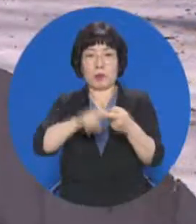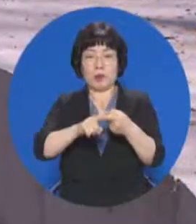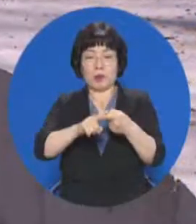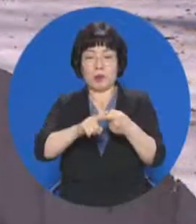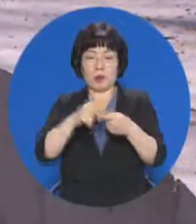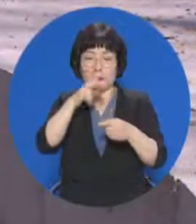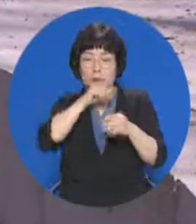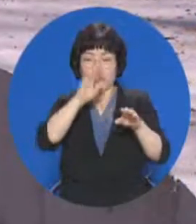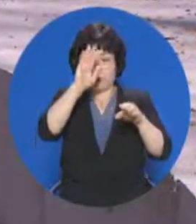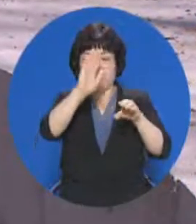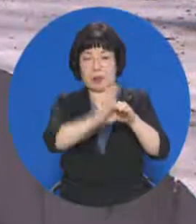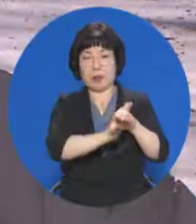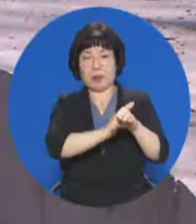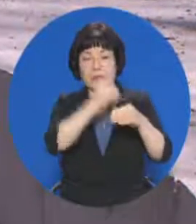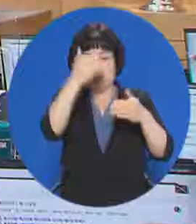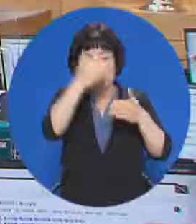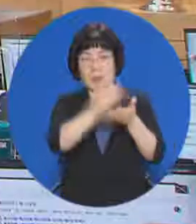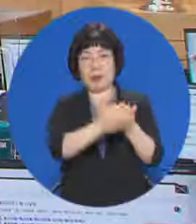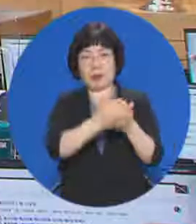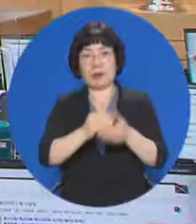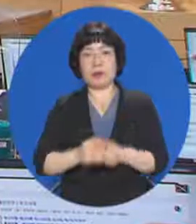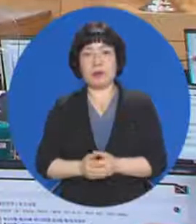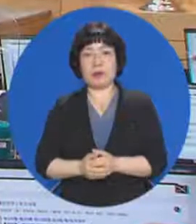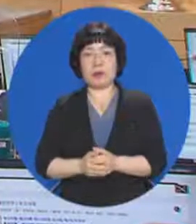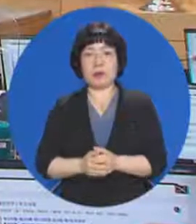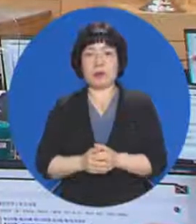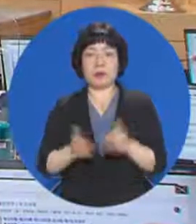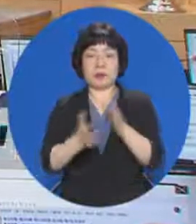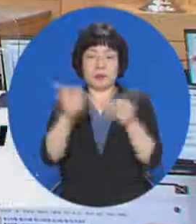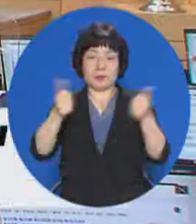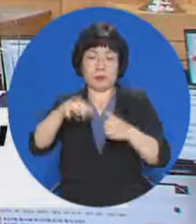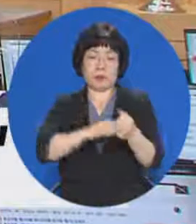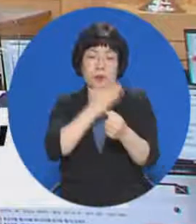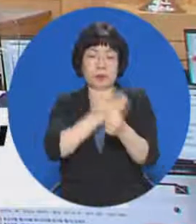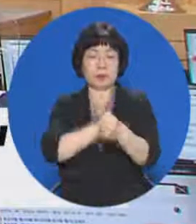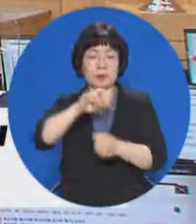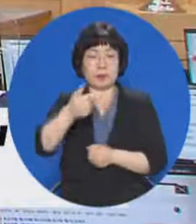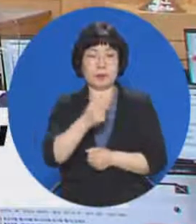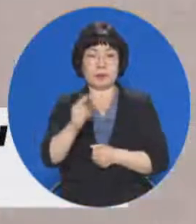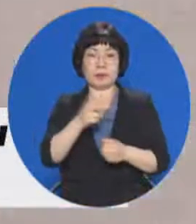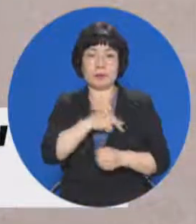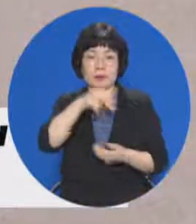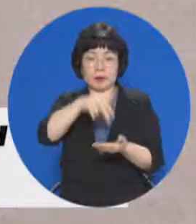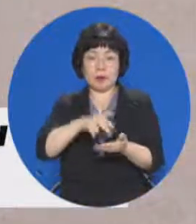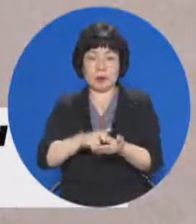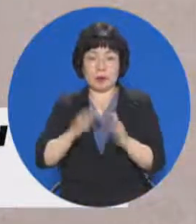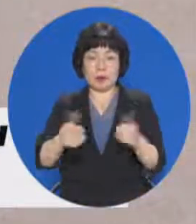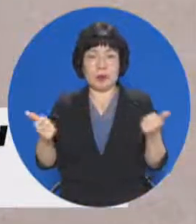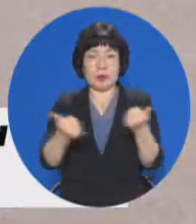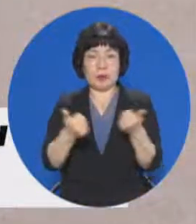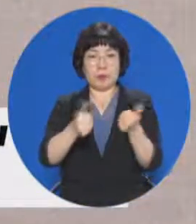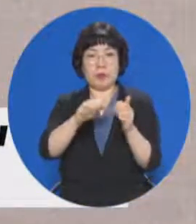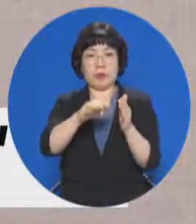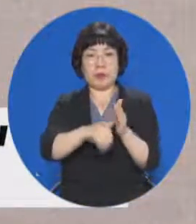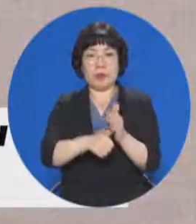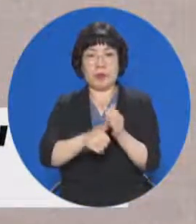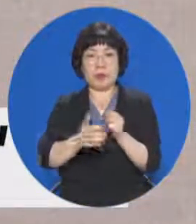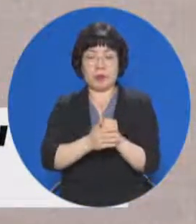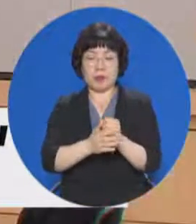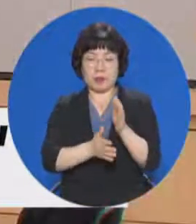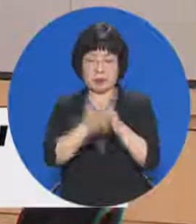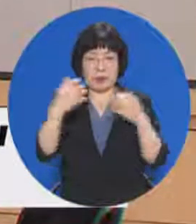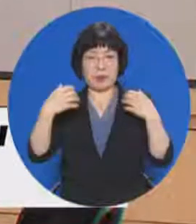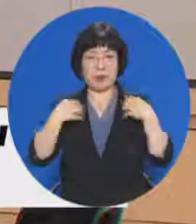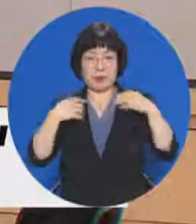시멘트로 완전히 막혀버렸습니다. 이런 가운데 여수시의회 권석환 의원은 오늘 열린 임시회에서 시